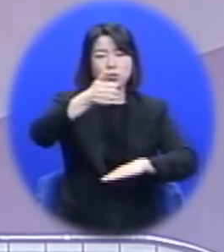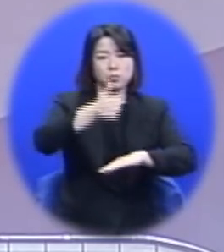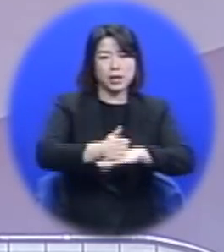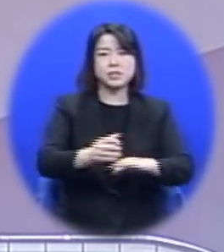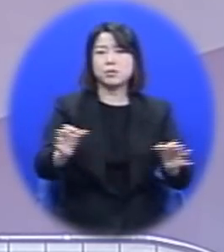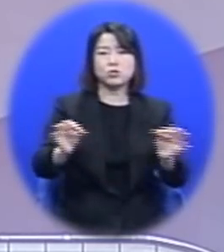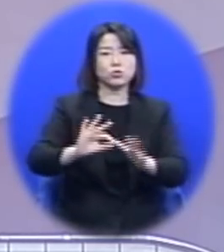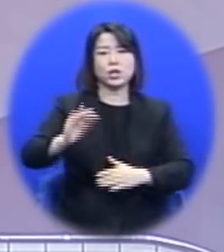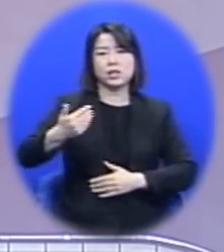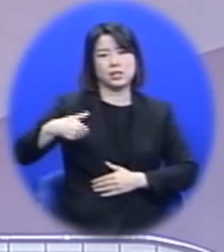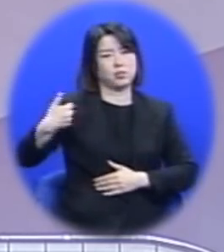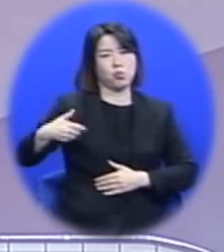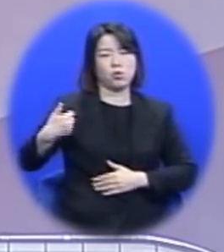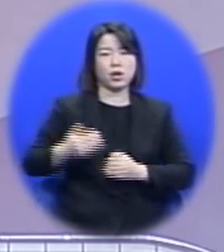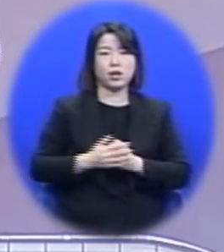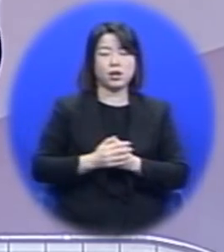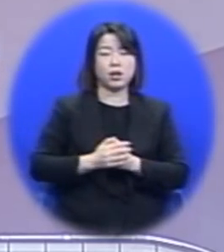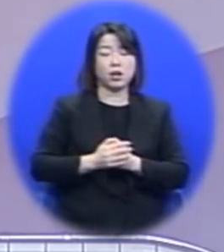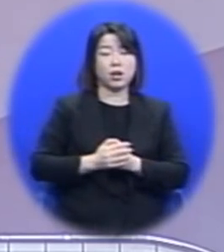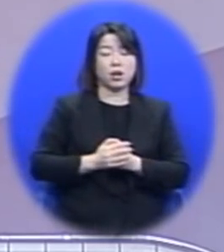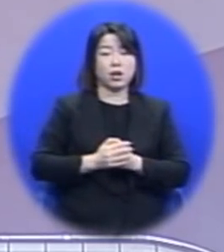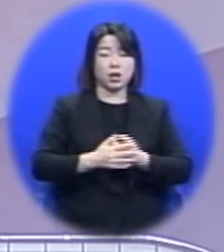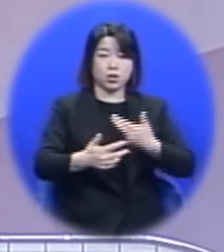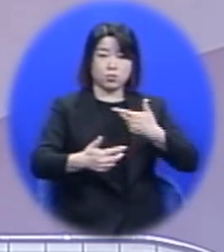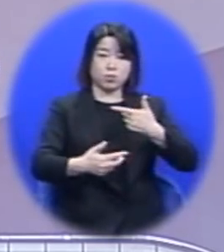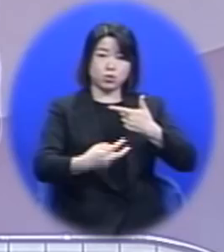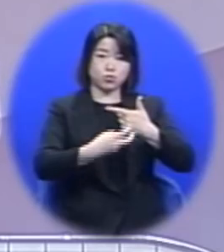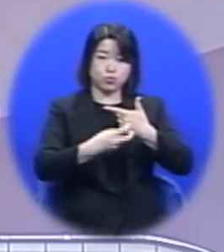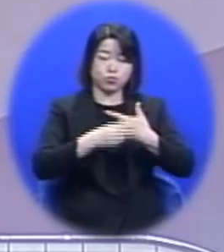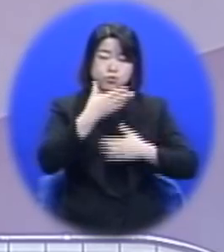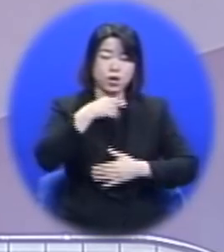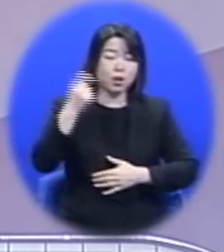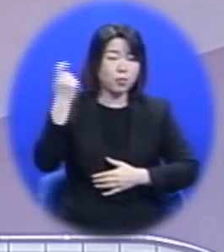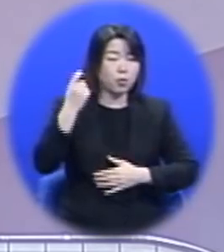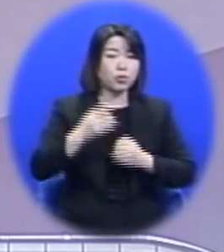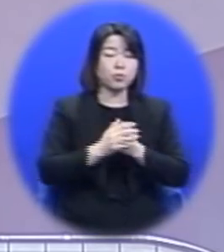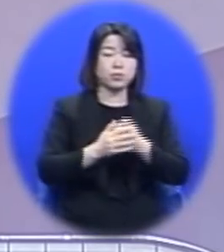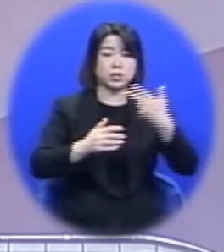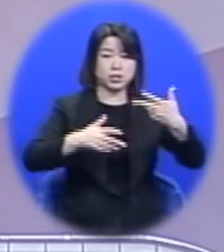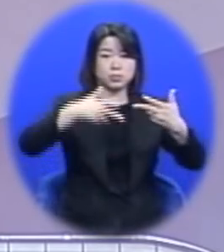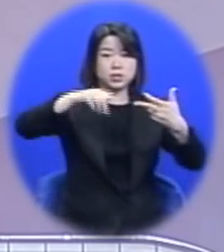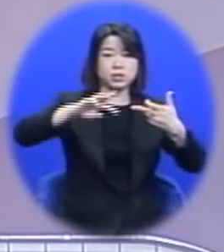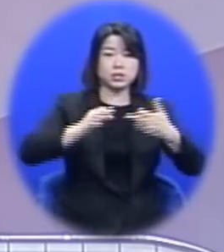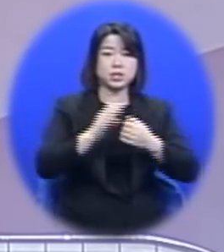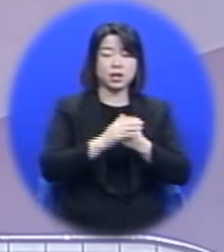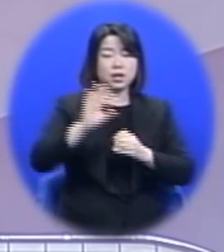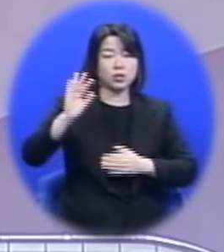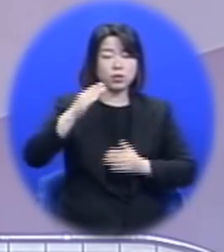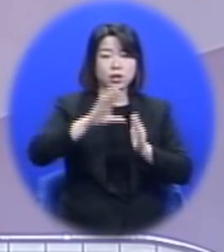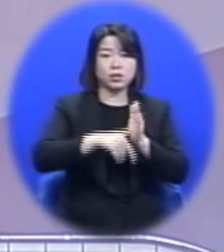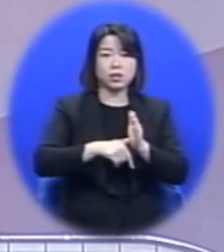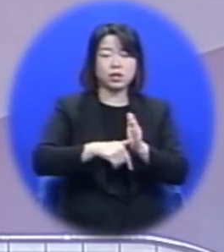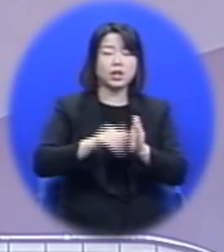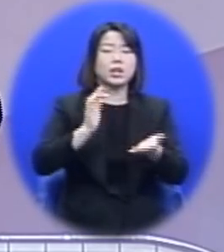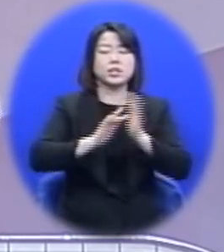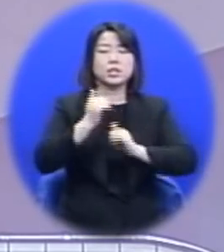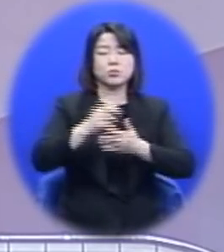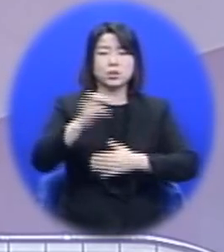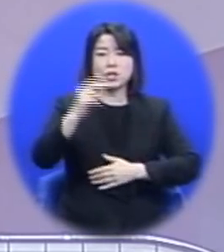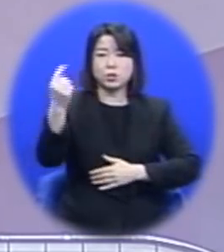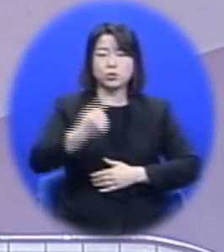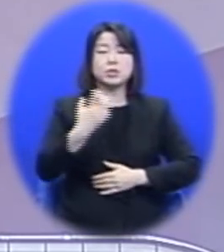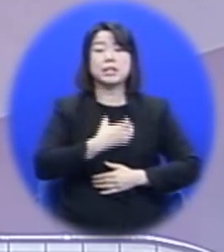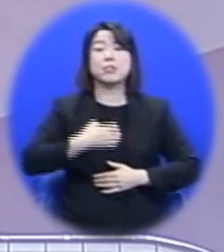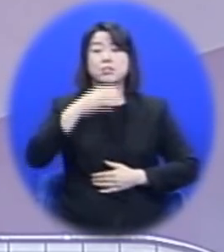모르니까. 누가복음 17장에 보면 예수님께서 재림에 오실 때 걱정하신 것이 있었잖아요. 그건 예수